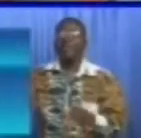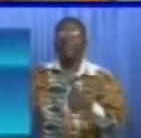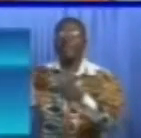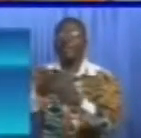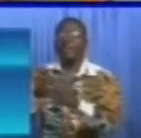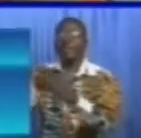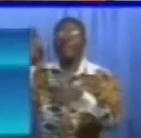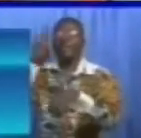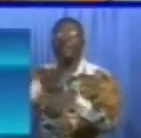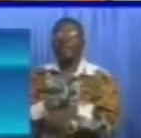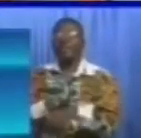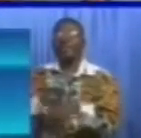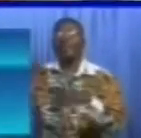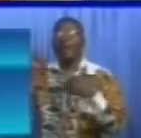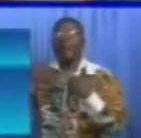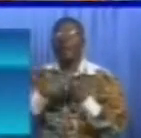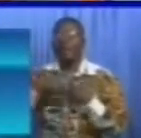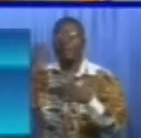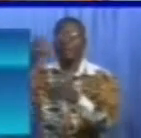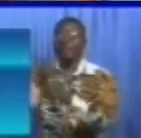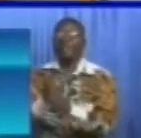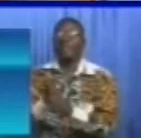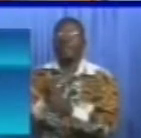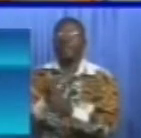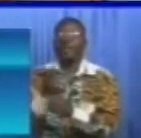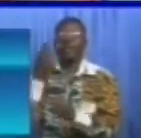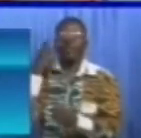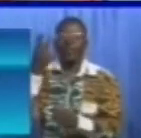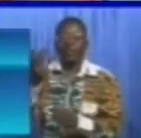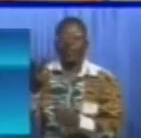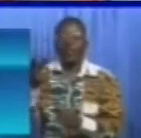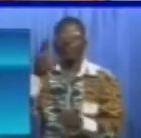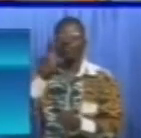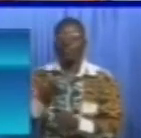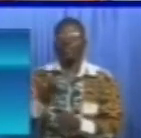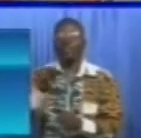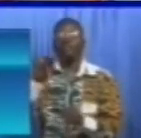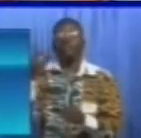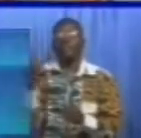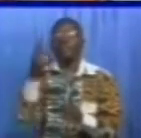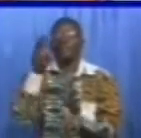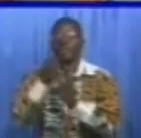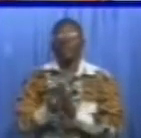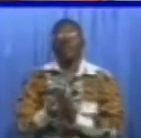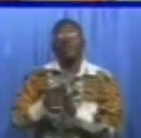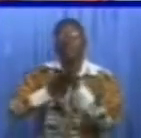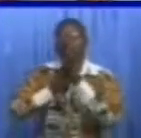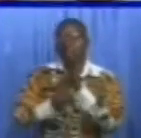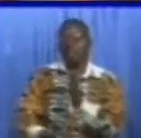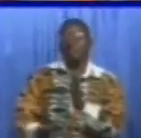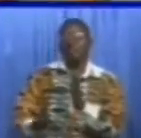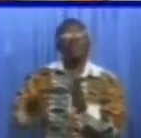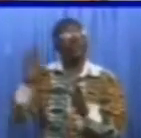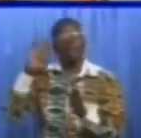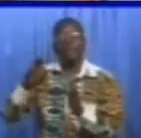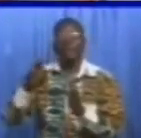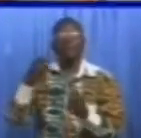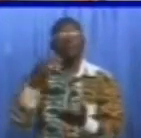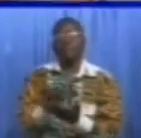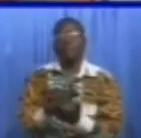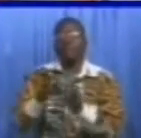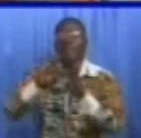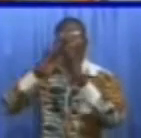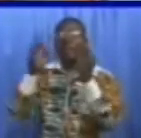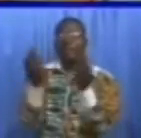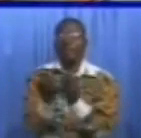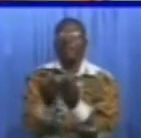République avait prises en vue non seulement de diminuer les allocations familiales,